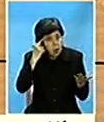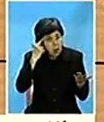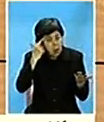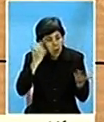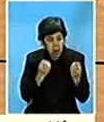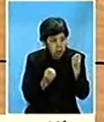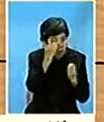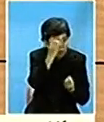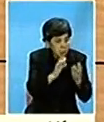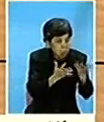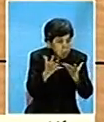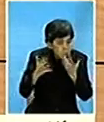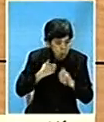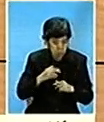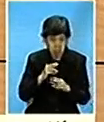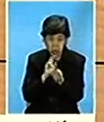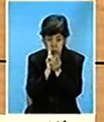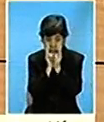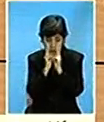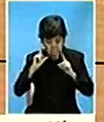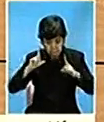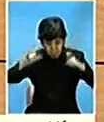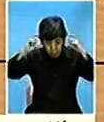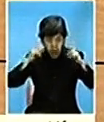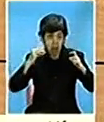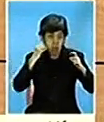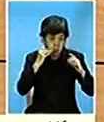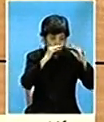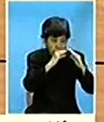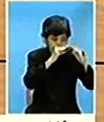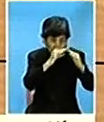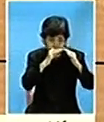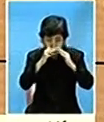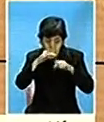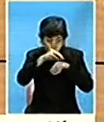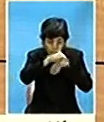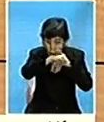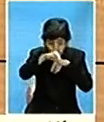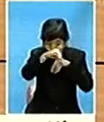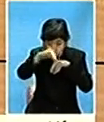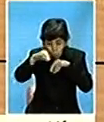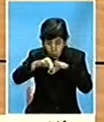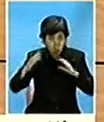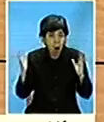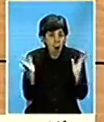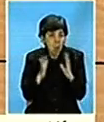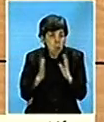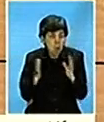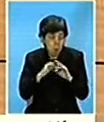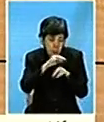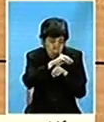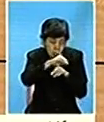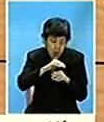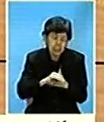แล้วที่พบจากดาวเทียมก็คือหลังคาเรือนคนอาศัยเพิ่มขึ้นเป็นพันกว่าหลังคาเรือน